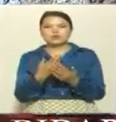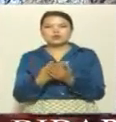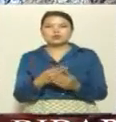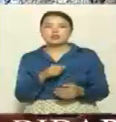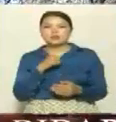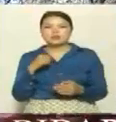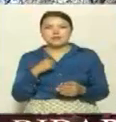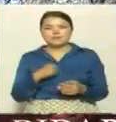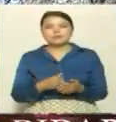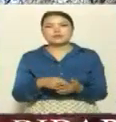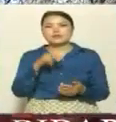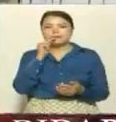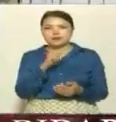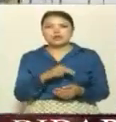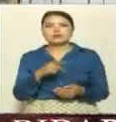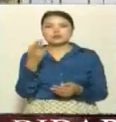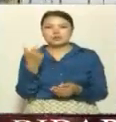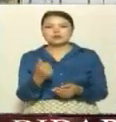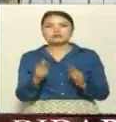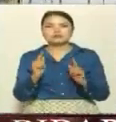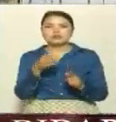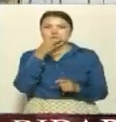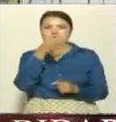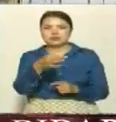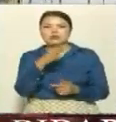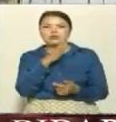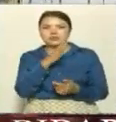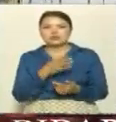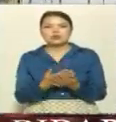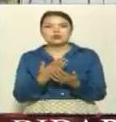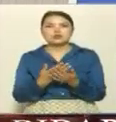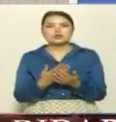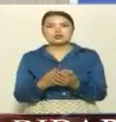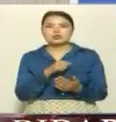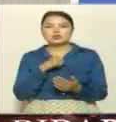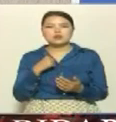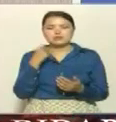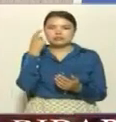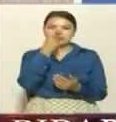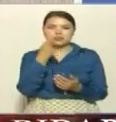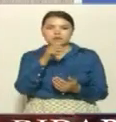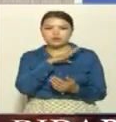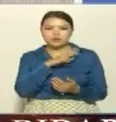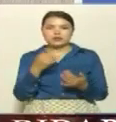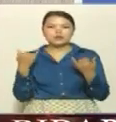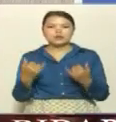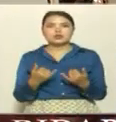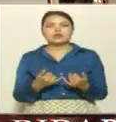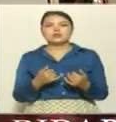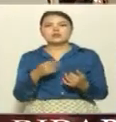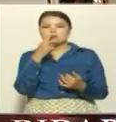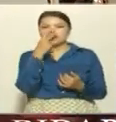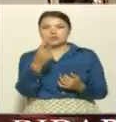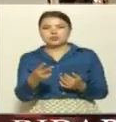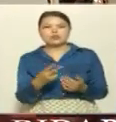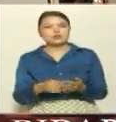дал признательные показания и раскаялся в содеянном. Якобы преступление было совершено в состоянии алкогольного опьянения. Однако это не